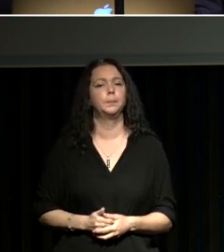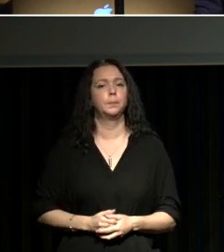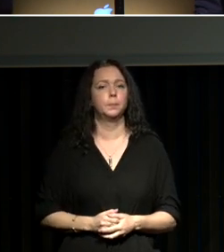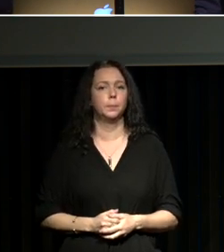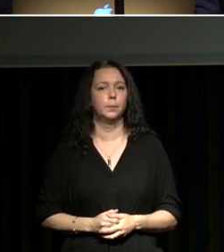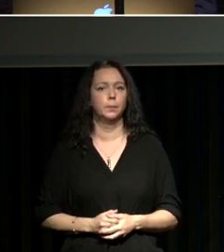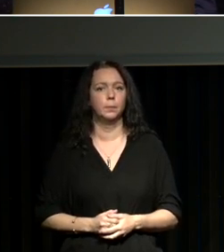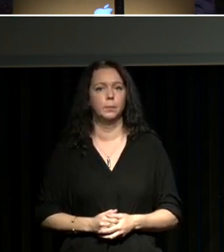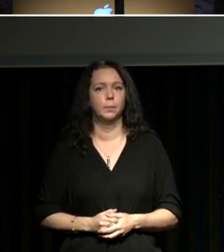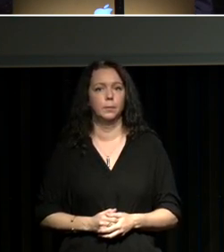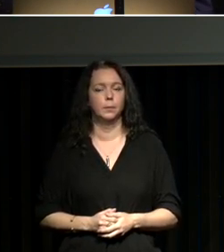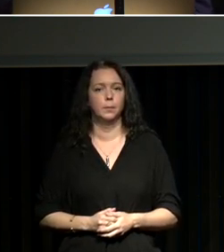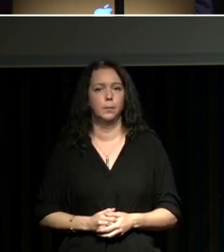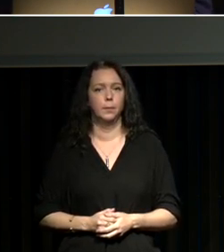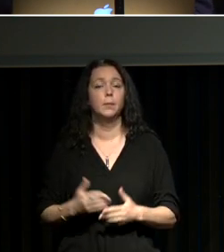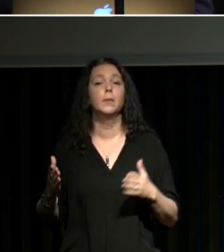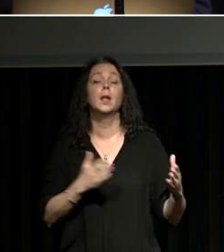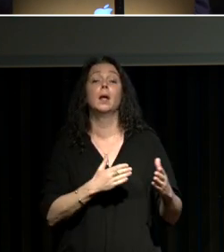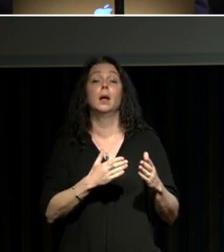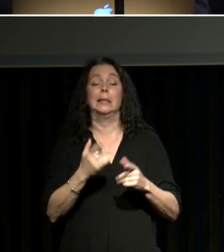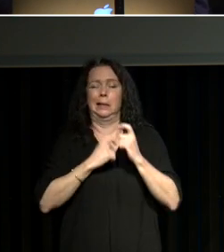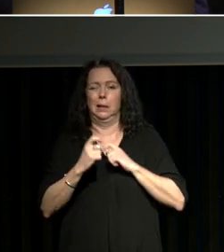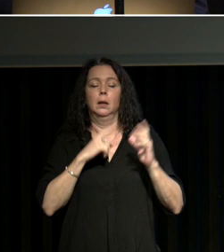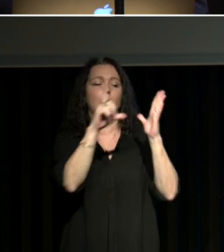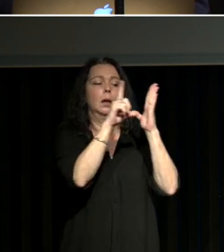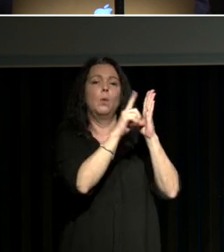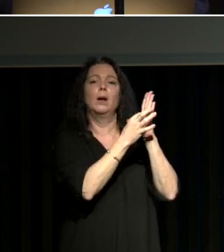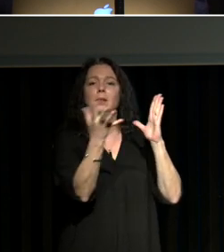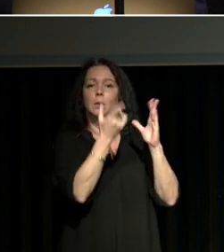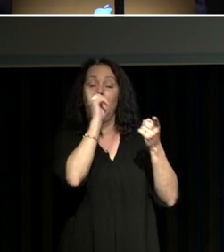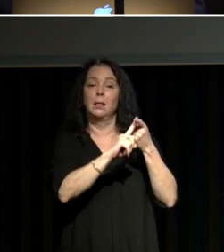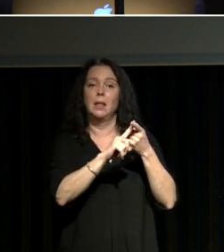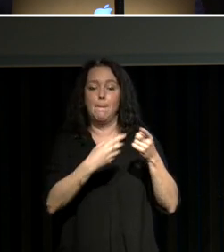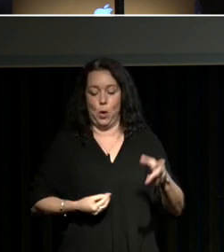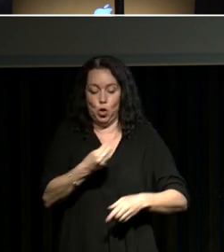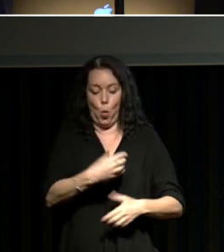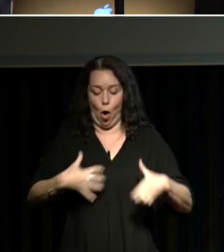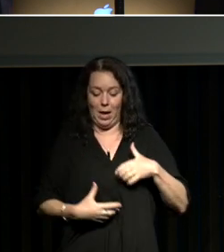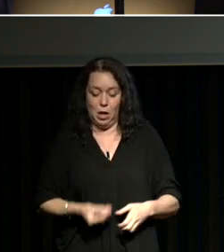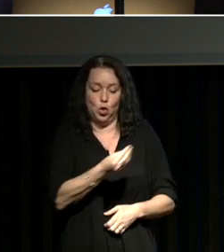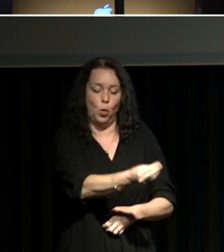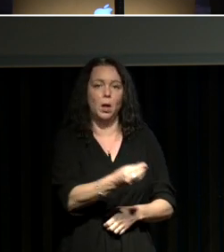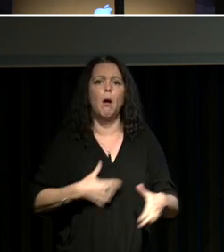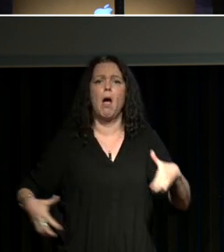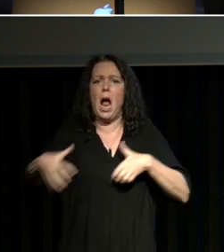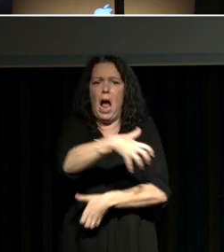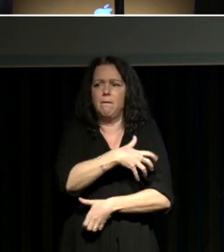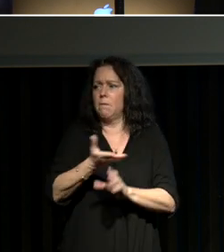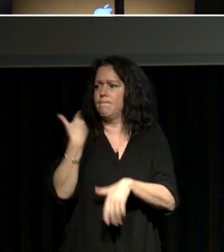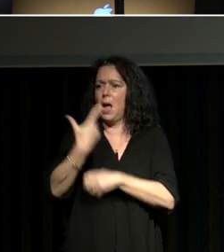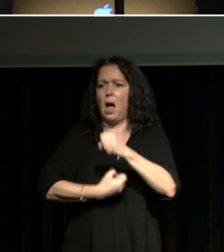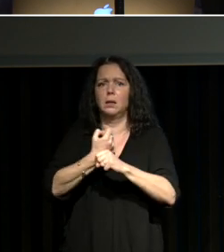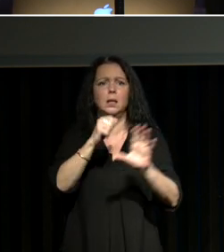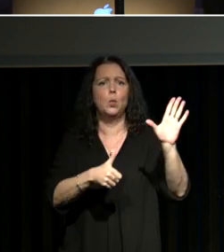Une petite reprise quand même du cadre législatif sur le don d'organes. Donc le don d'organes, la greffe, ça se fait couramment depuis les années 60.